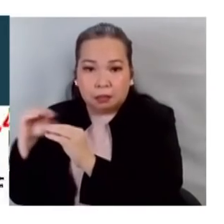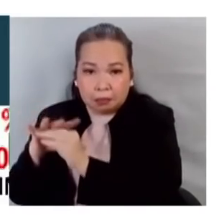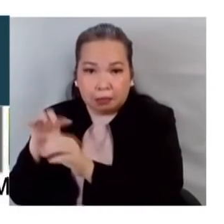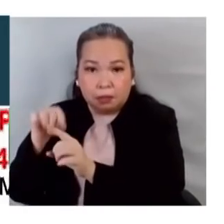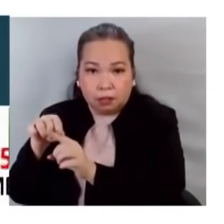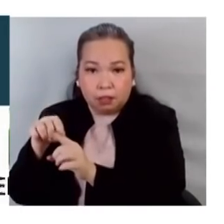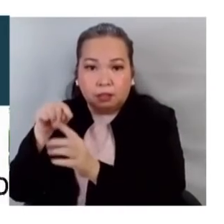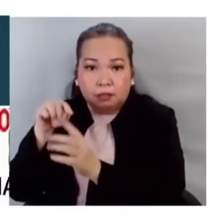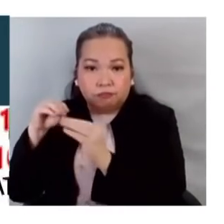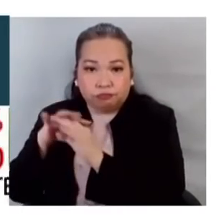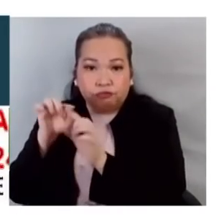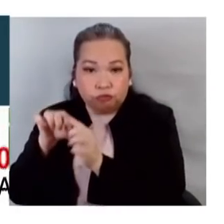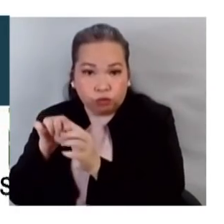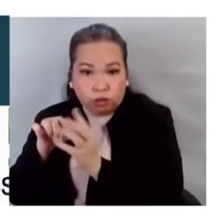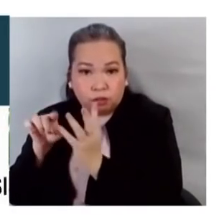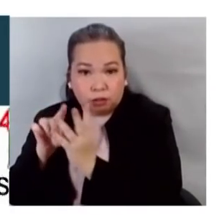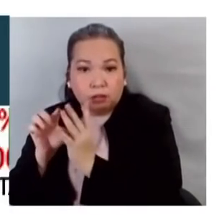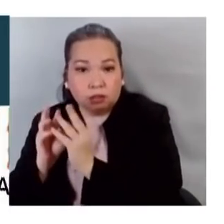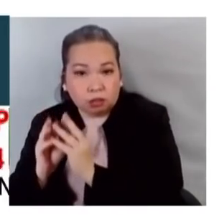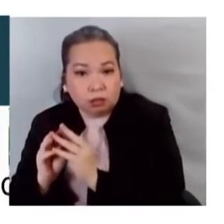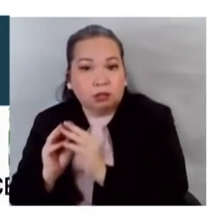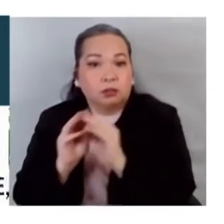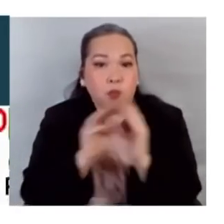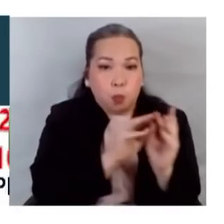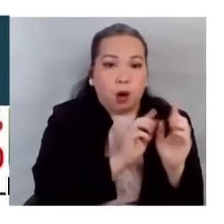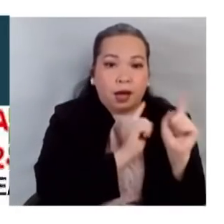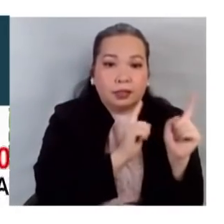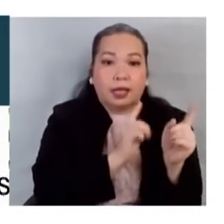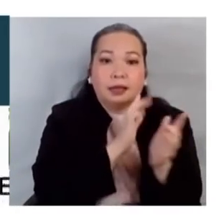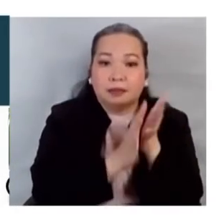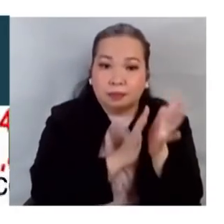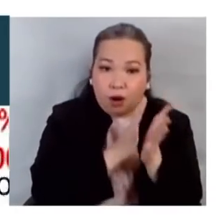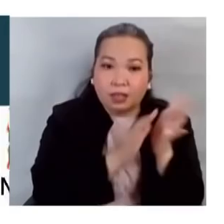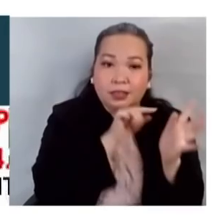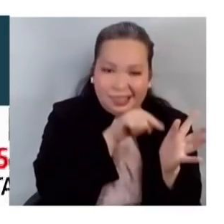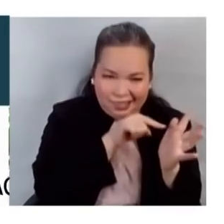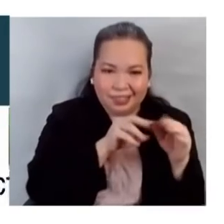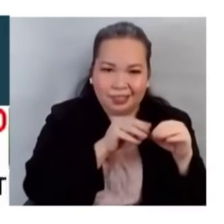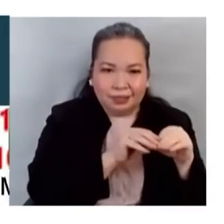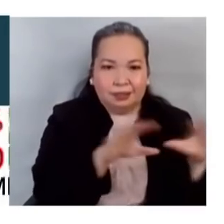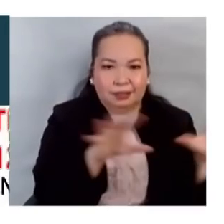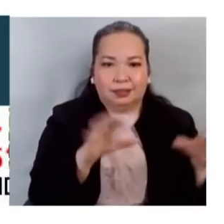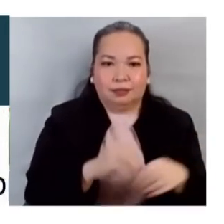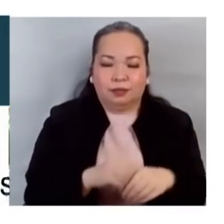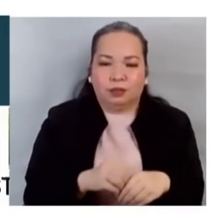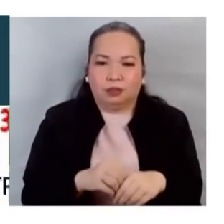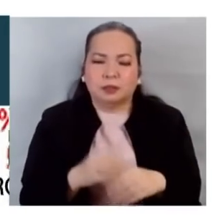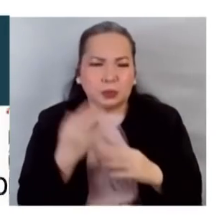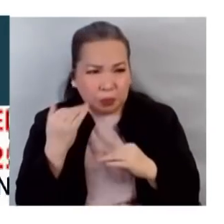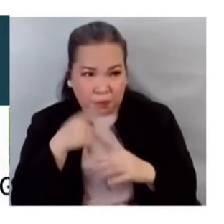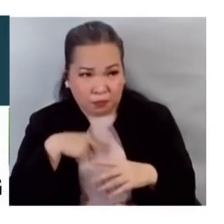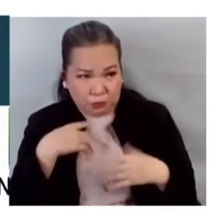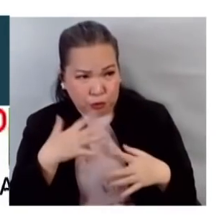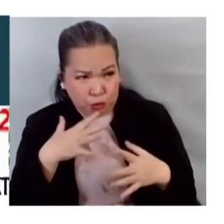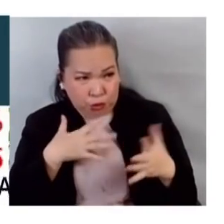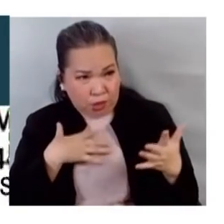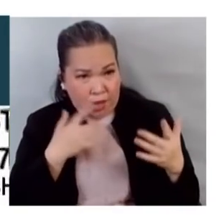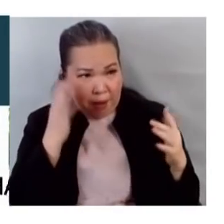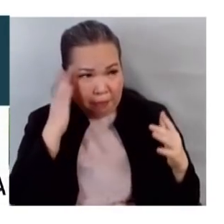party, yung case number 61. Yun na nga. Pero you have things under control?